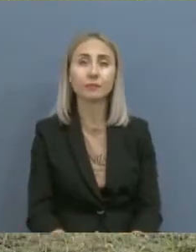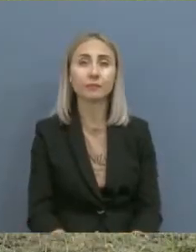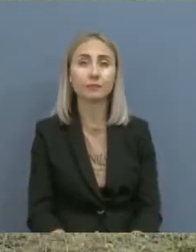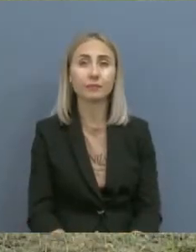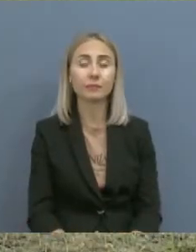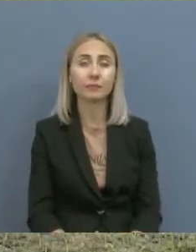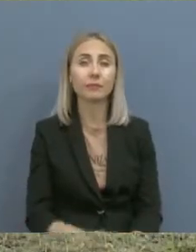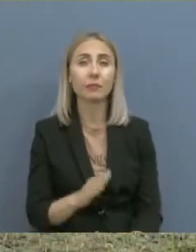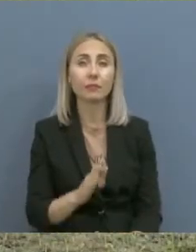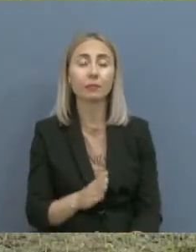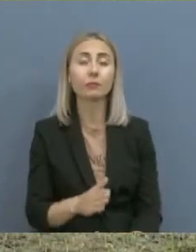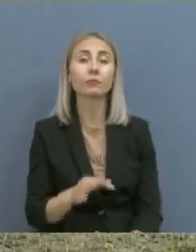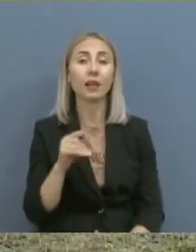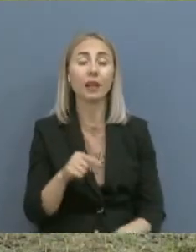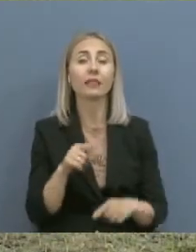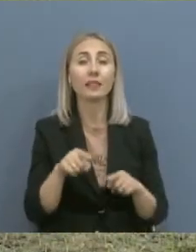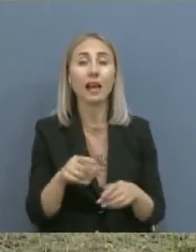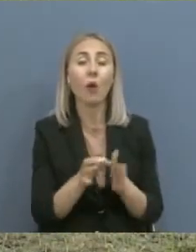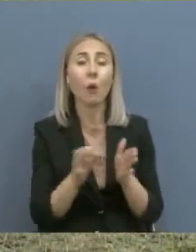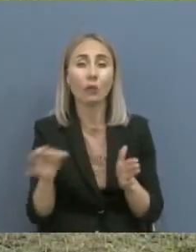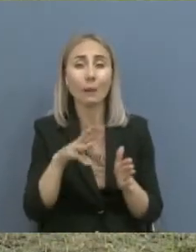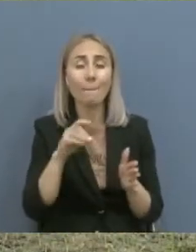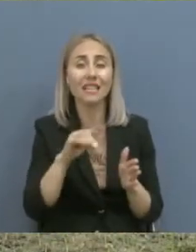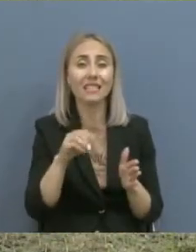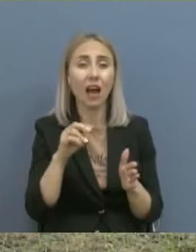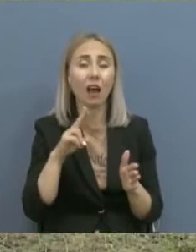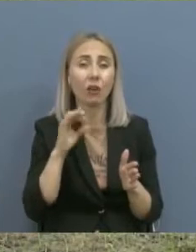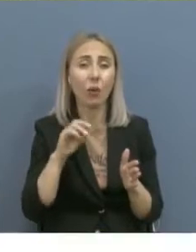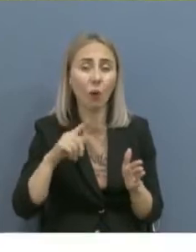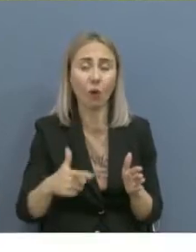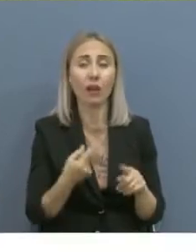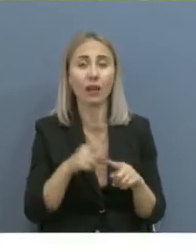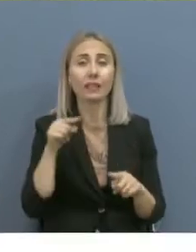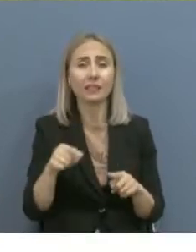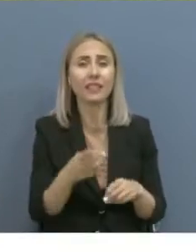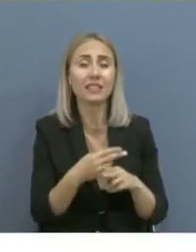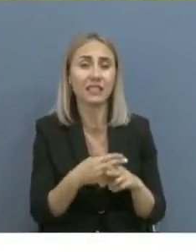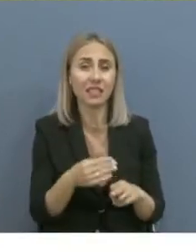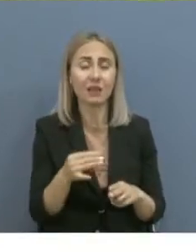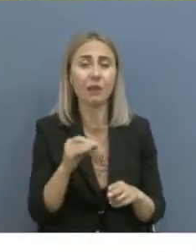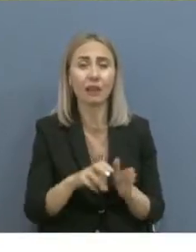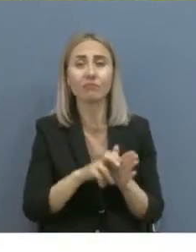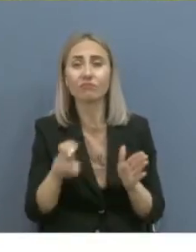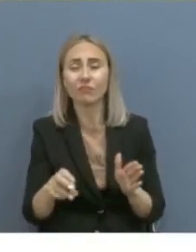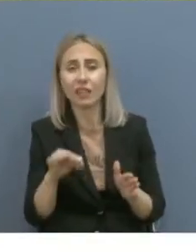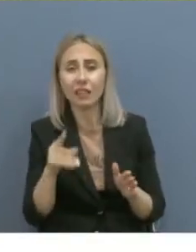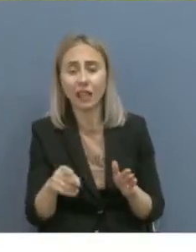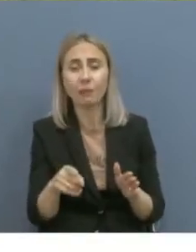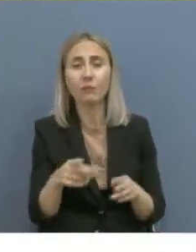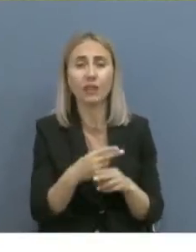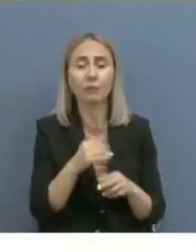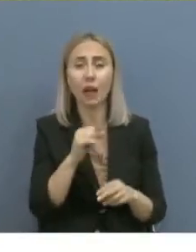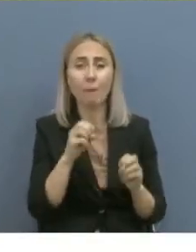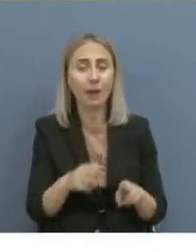Мырзагөлдегі нәжіске қоректенген балықтардың сатылу жайында талай теледидар мен ғаламтор беттерінен оқыған да көрген де боларсыздар.